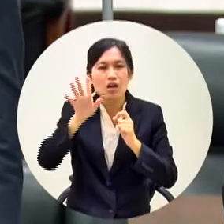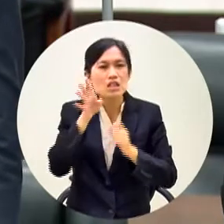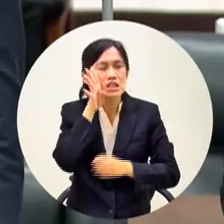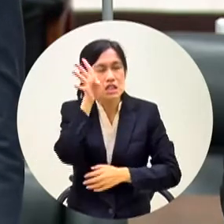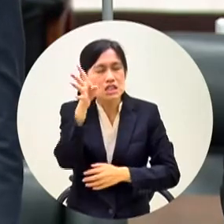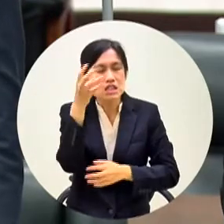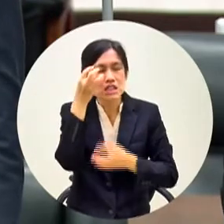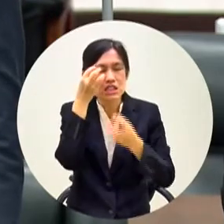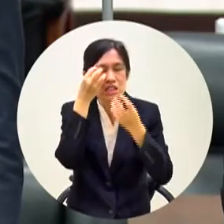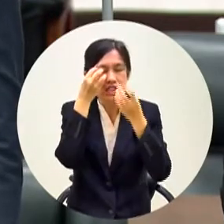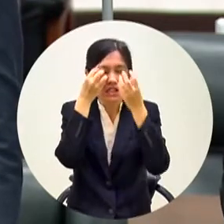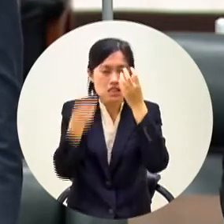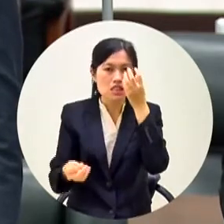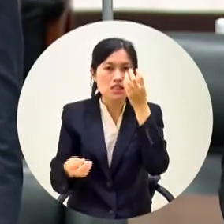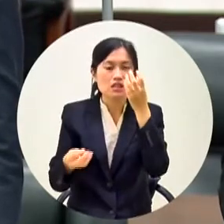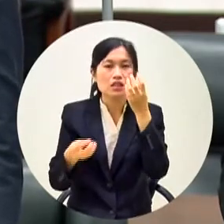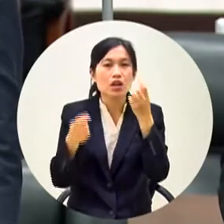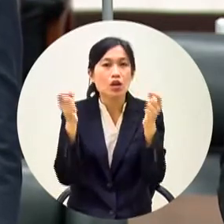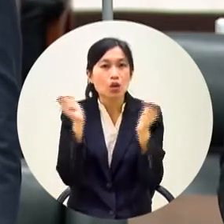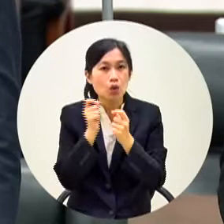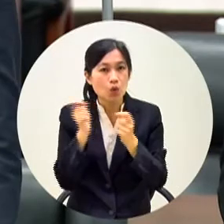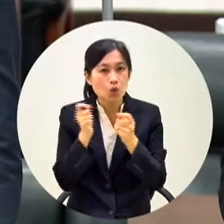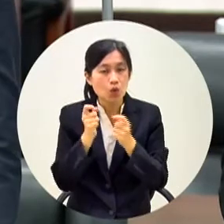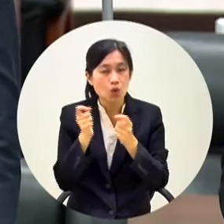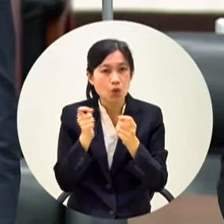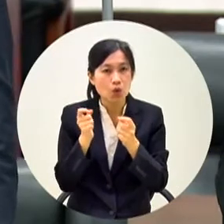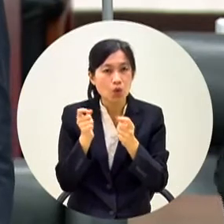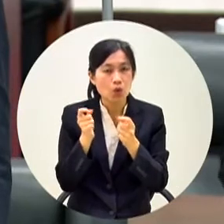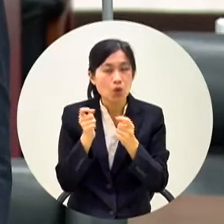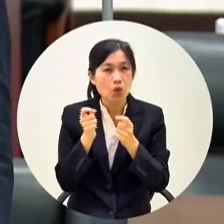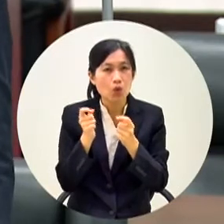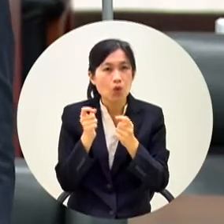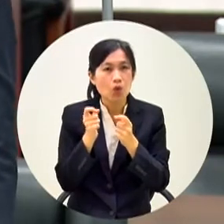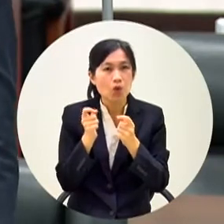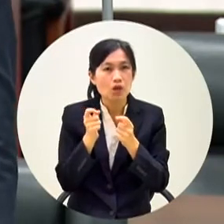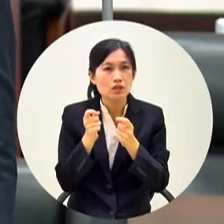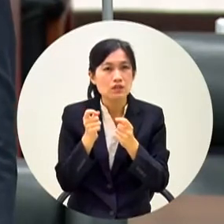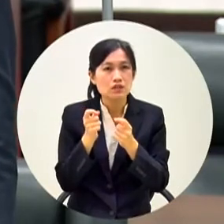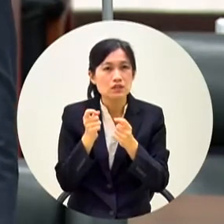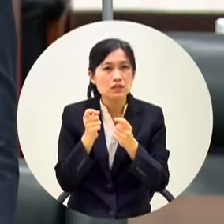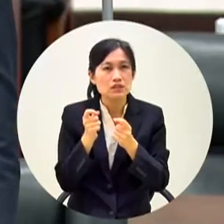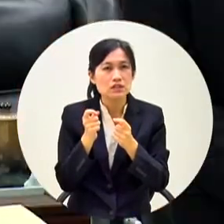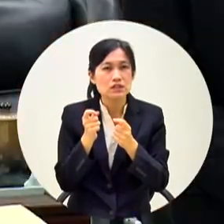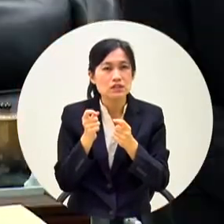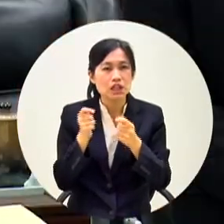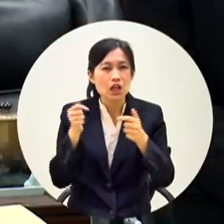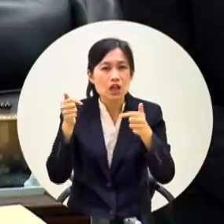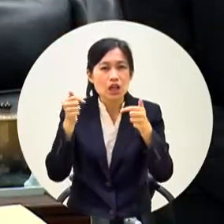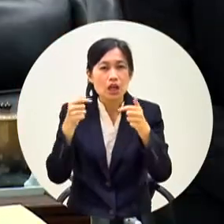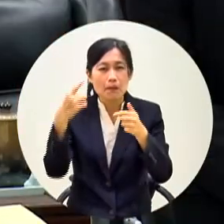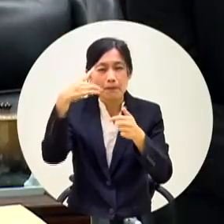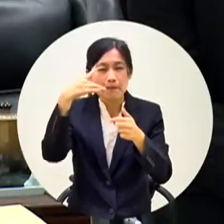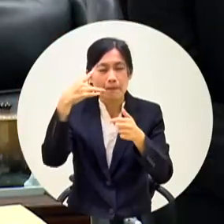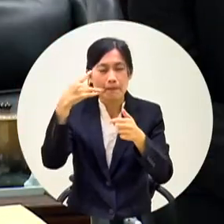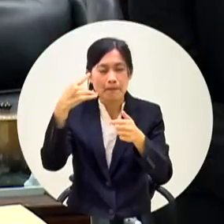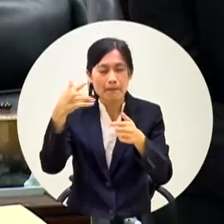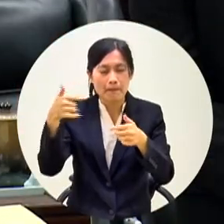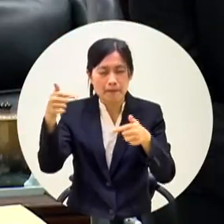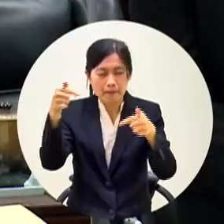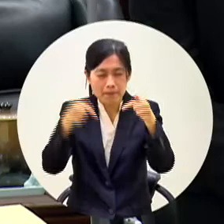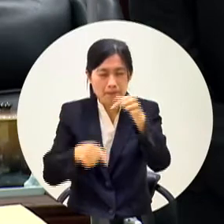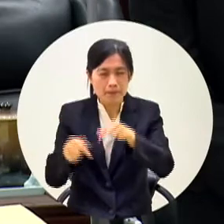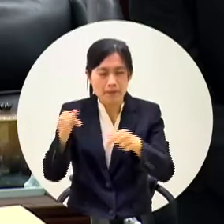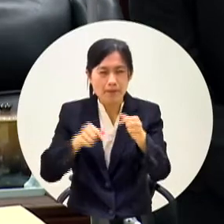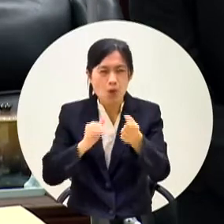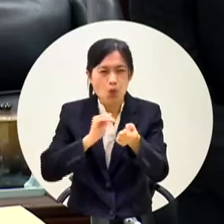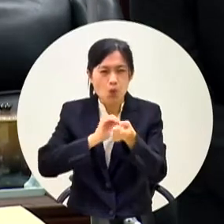颗眼睛，在最近的时候他这一段时间来一直不断的化疗，那以为说用尽各种台湾最顶尖的医